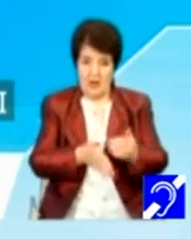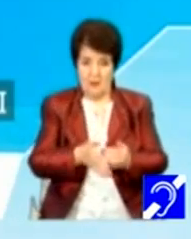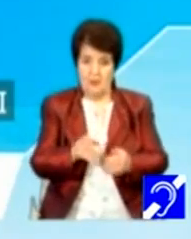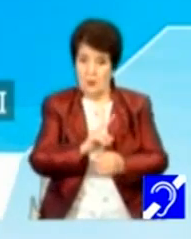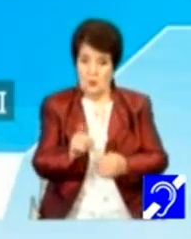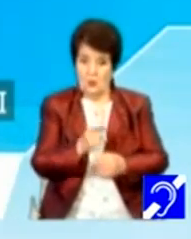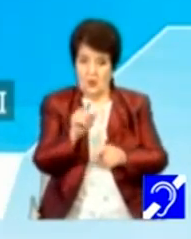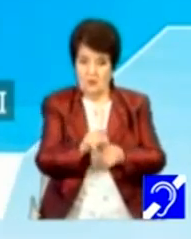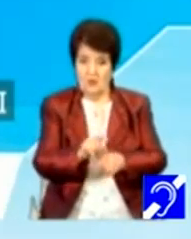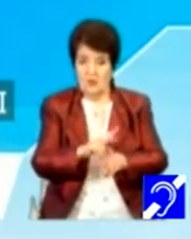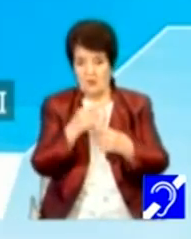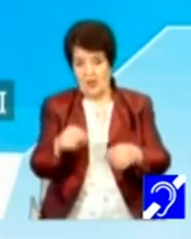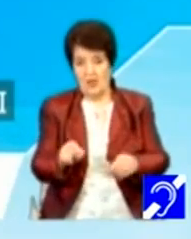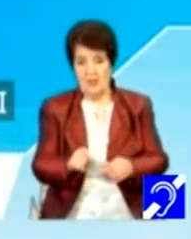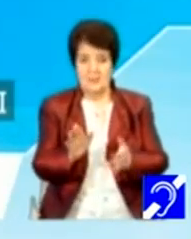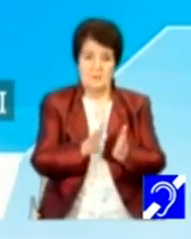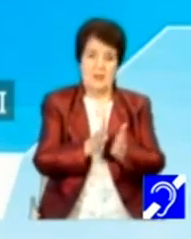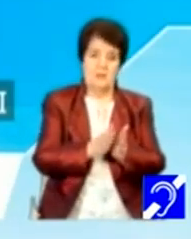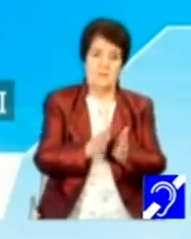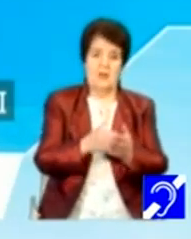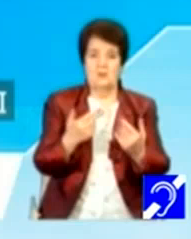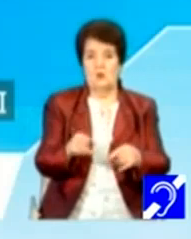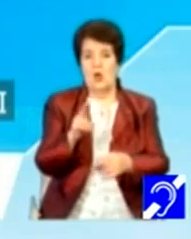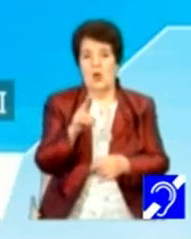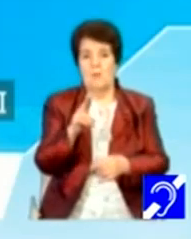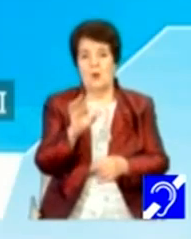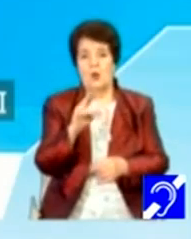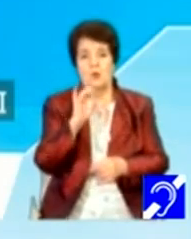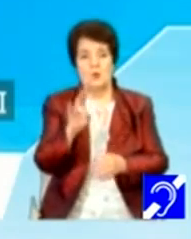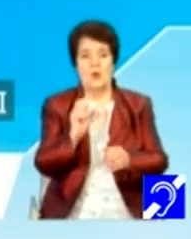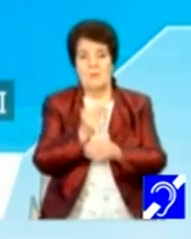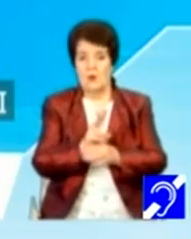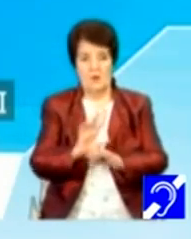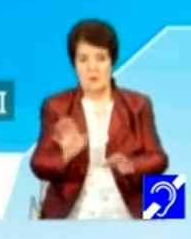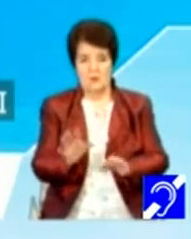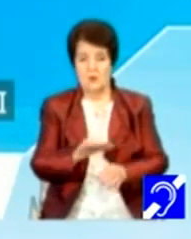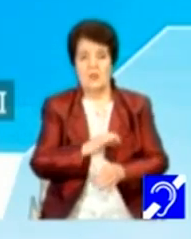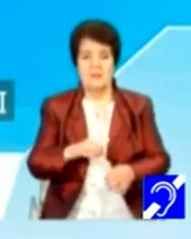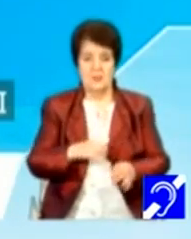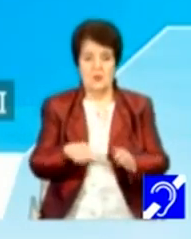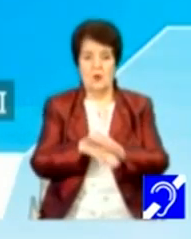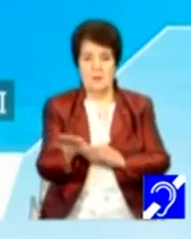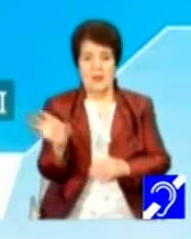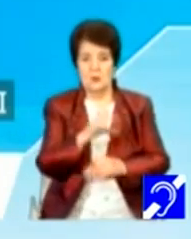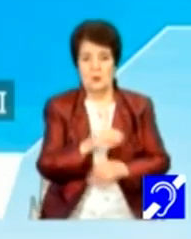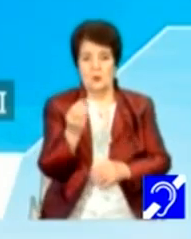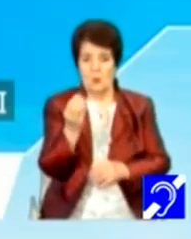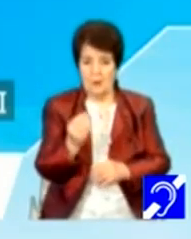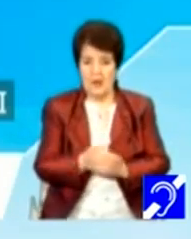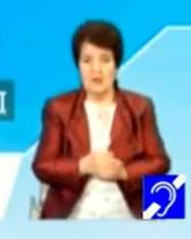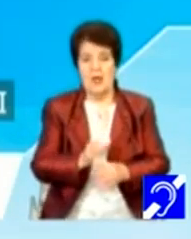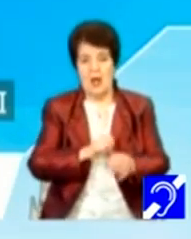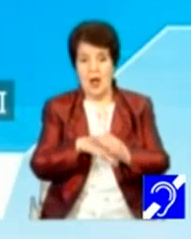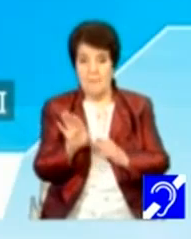Nu suntem în aceeași euforie ca alți colegi, batem din palme, l-am alungat pe Plahotniuc. N-am alungat pe nimeni. Da, da. Plahotniuc a plecat de capul lui, cu tot cu bani, cu tot cu influență,